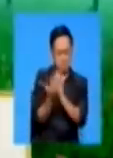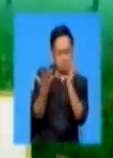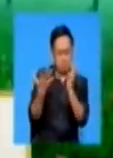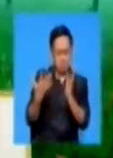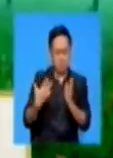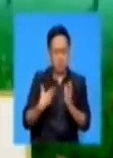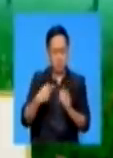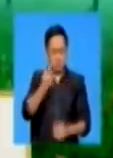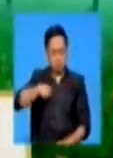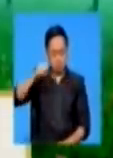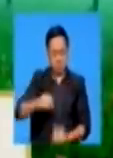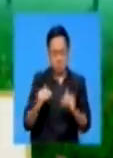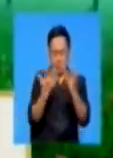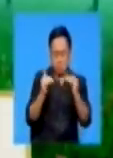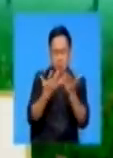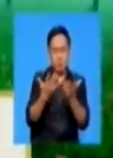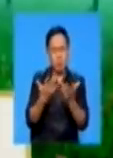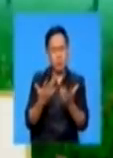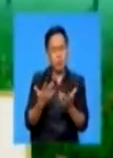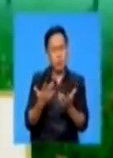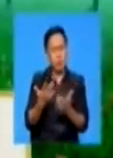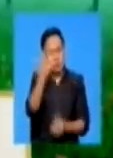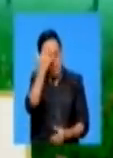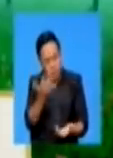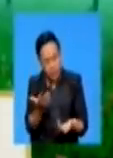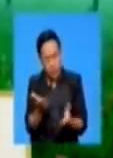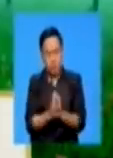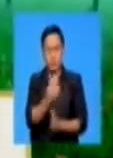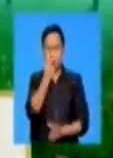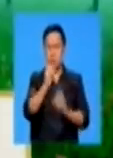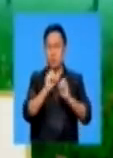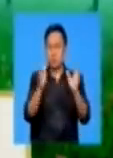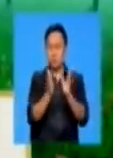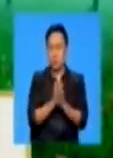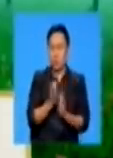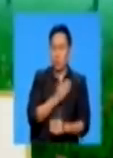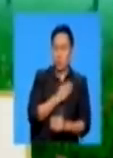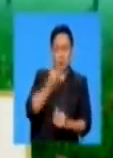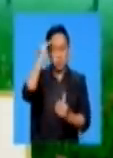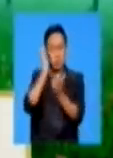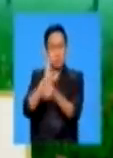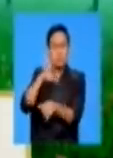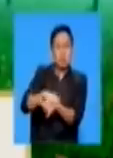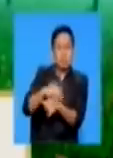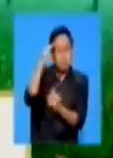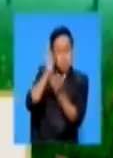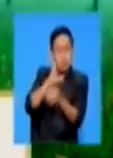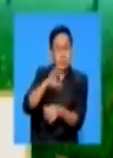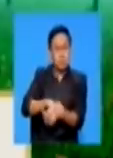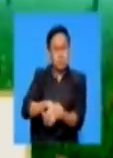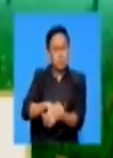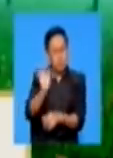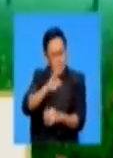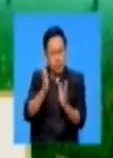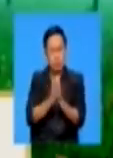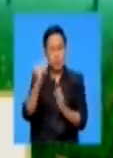ไม่เข้าใจกระบวนการทำมันต้องเริ่มตรงไหนนะไม่ใช่อยู่ดีก็กลัวอย่างเดียวกลัวตำรวจจับมันก็ต้องมีเหตุมีผลว่